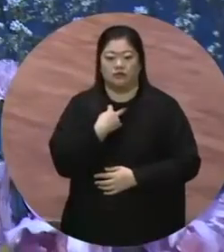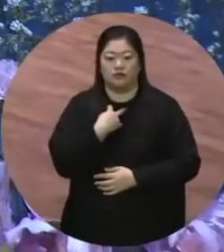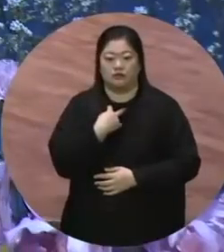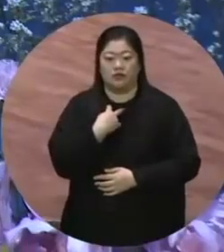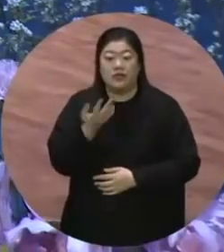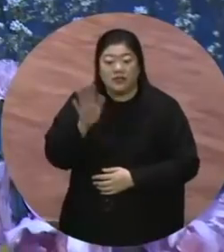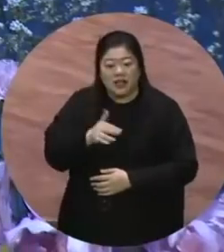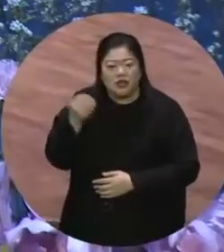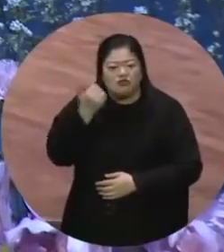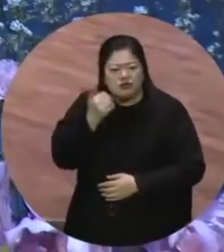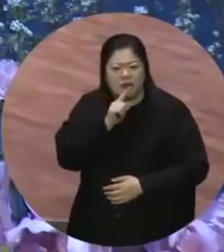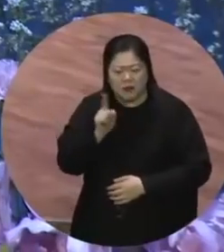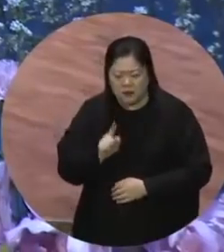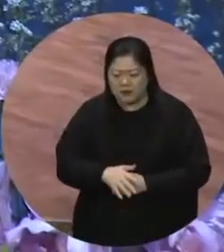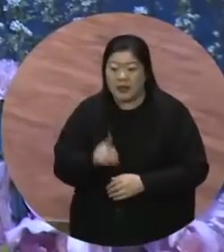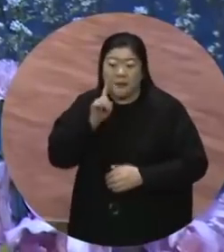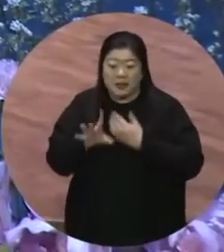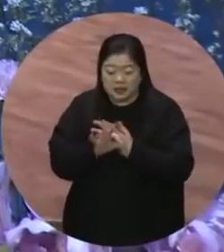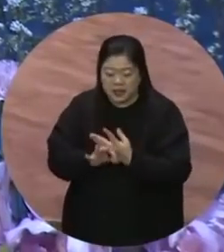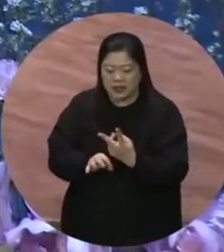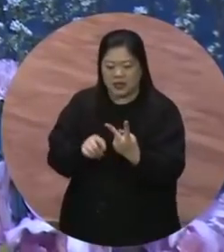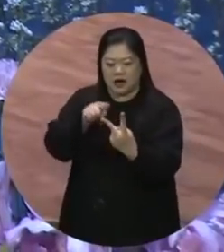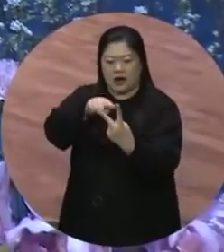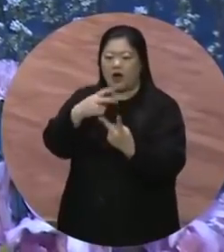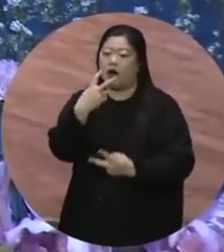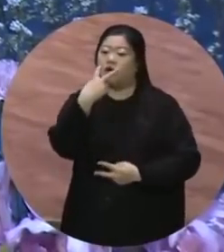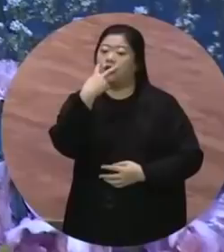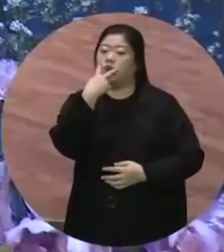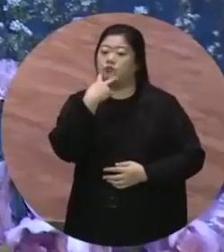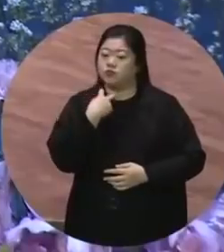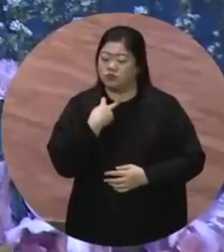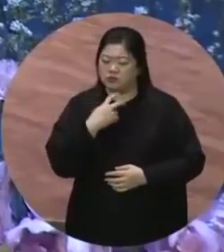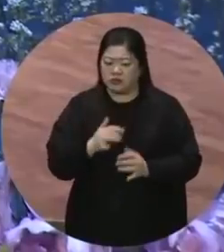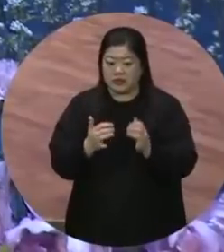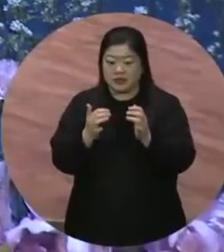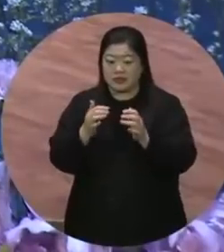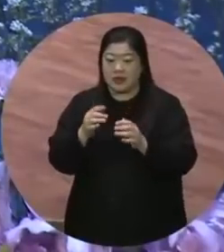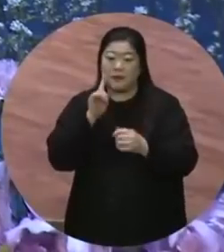둘 중에 그 하나라도 부인하면 이단이에요.